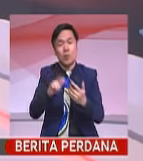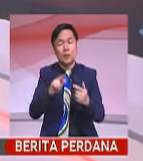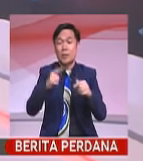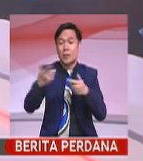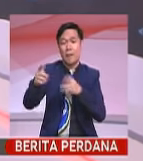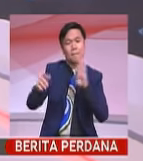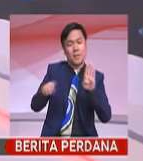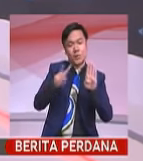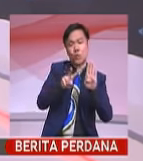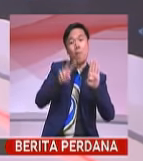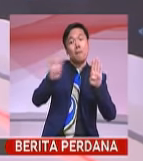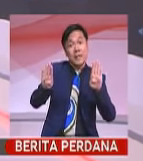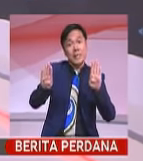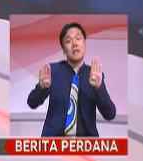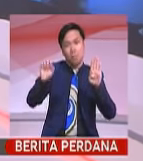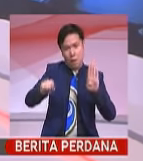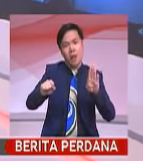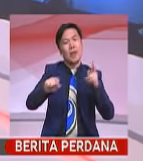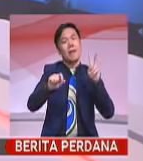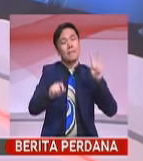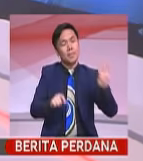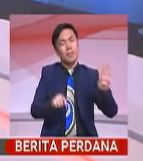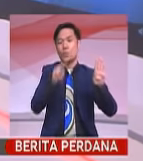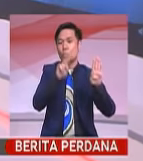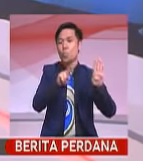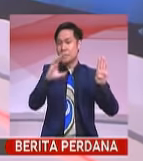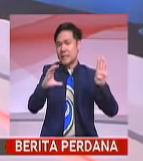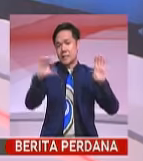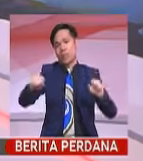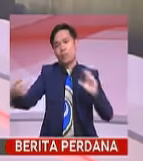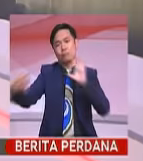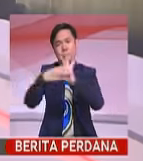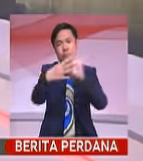peniaga selain pengguna.